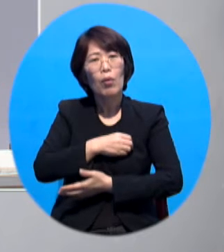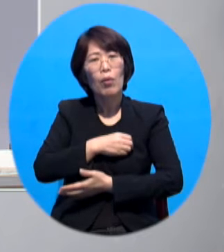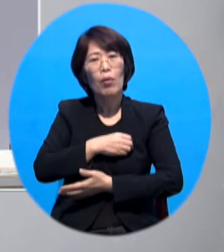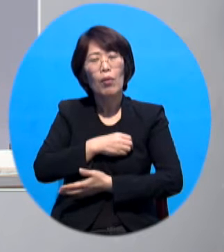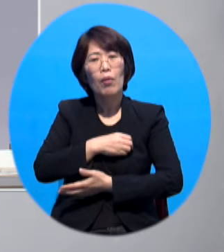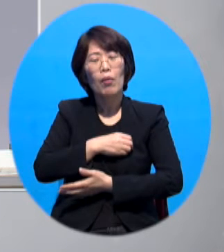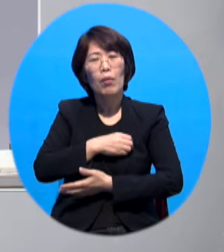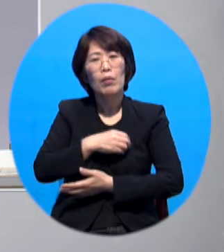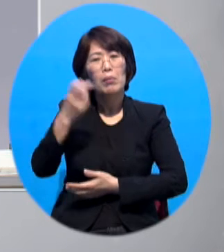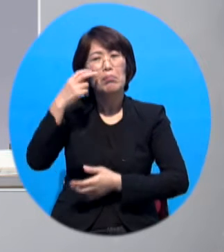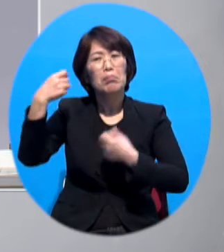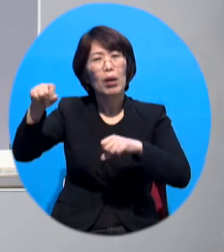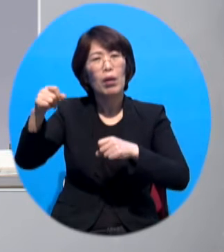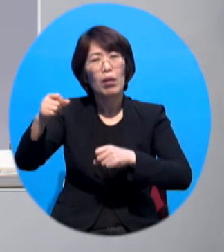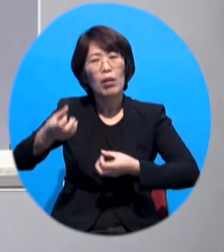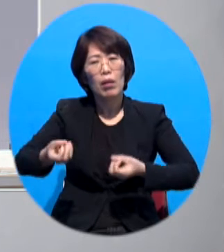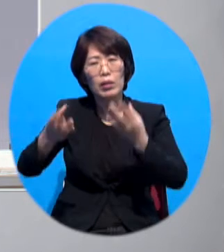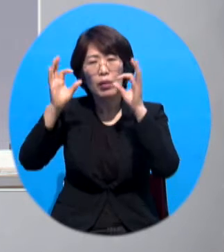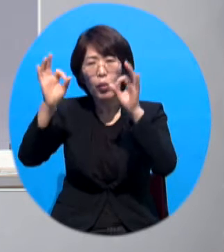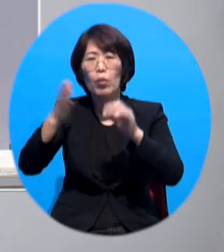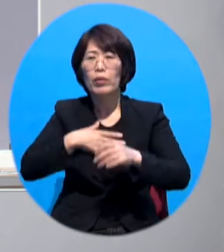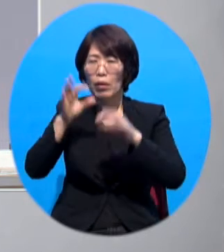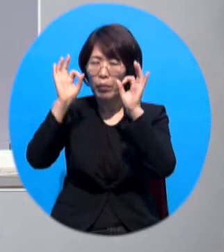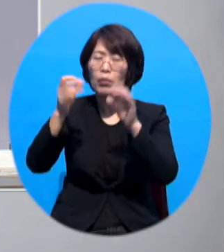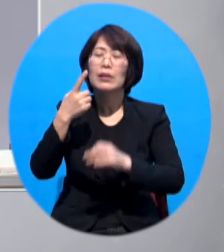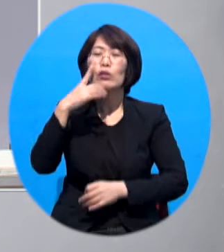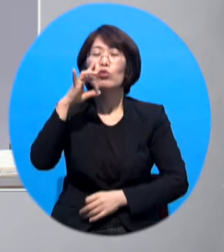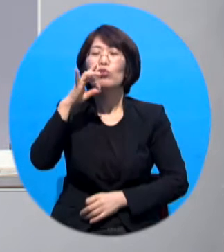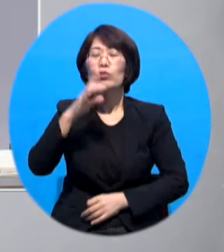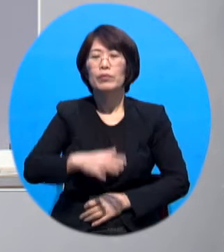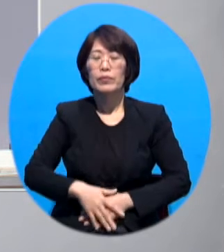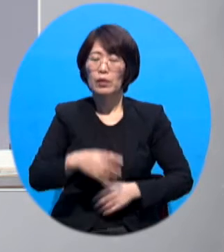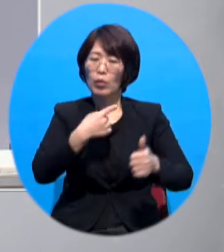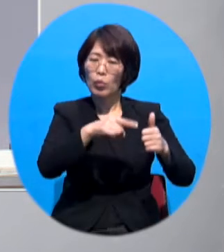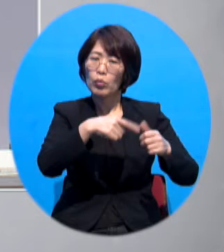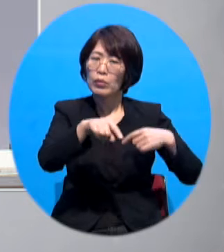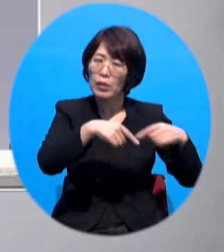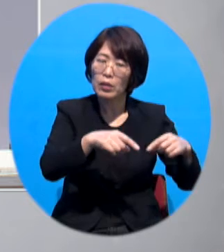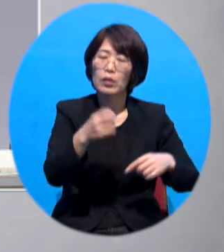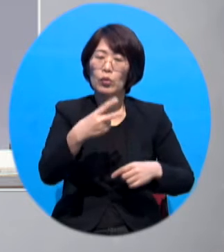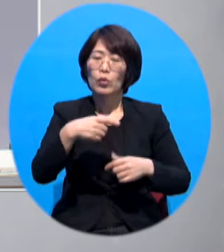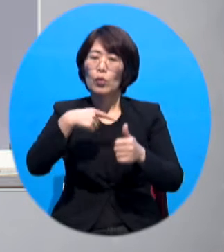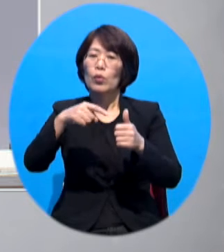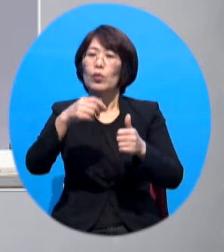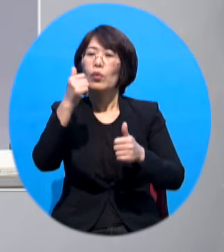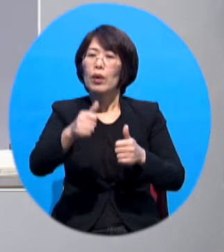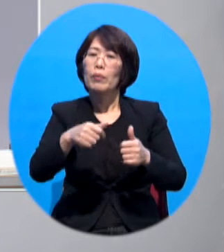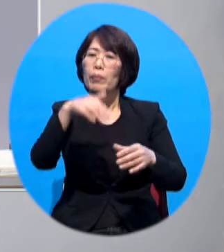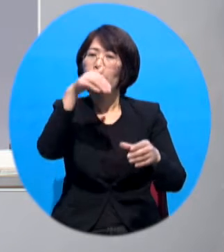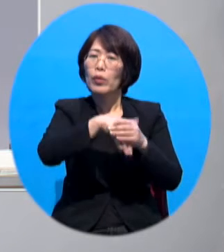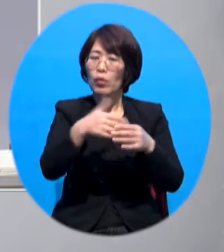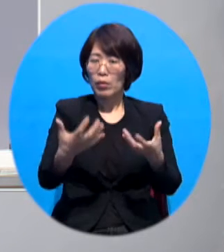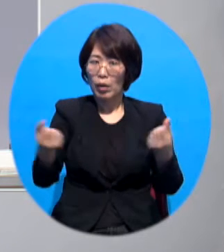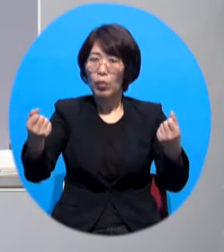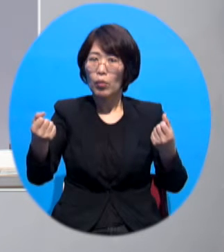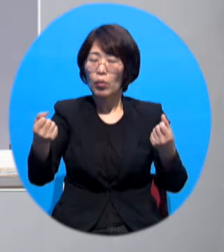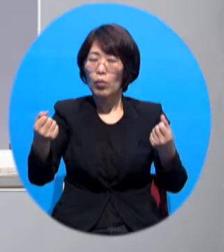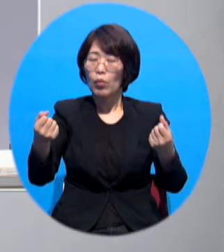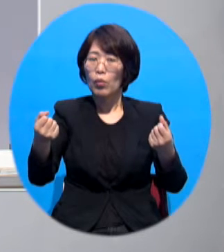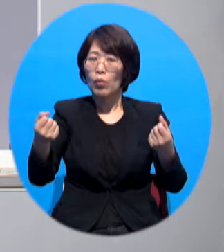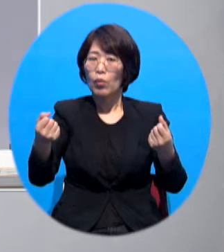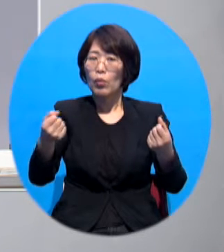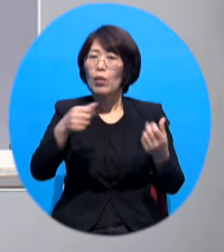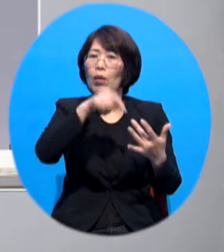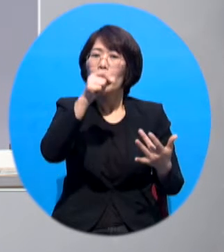행사를 하는 선거운동 을 벗어 제가 궁금해 졌는데요 우리가 왜 교육 자치를 하고 교육감 선거를 이렇게 따로 뽑는지 그